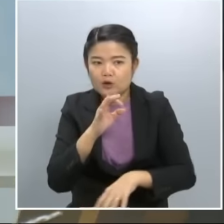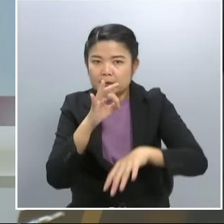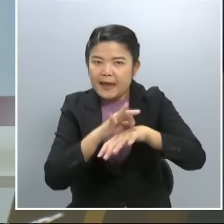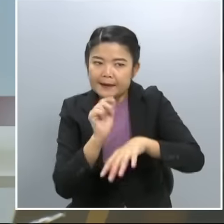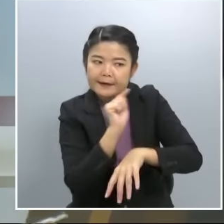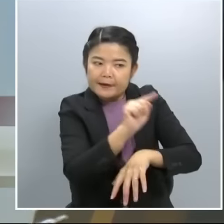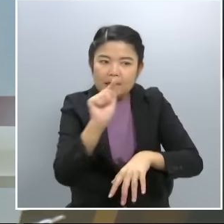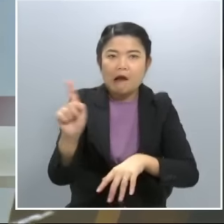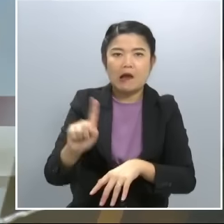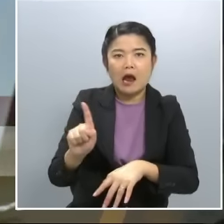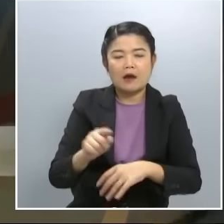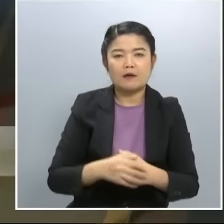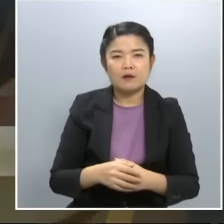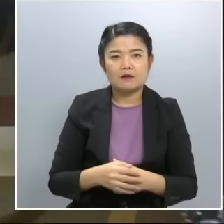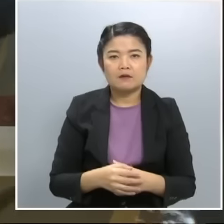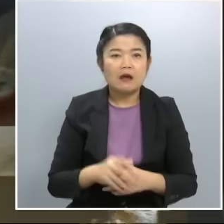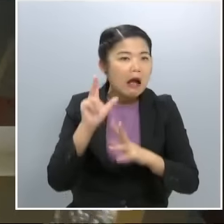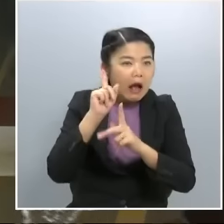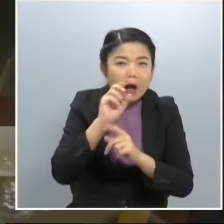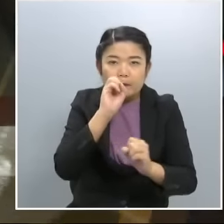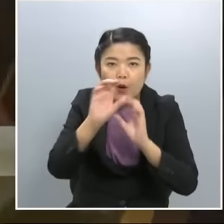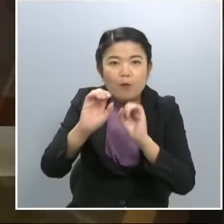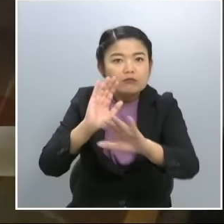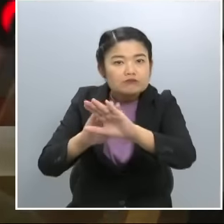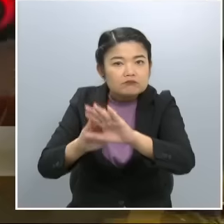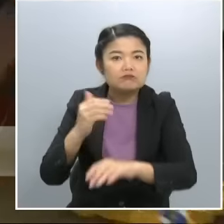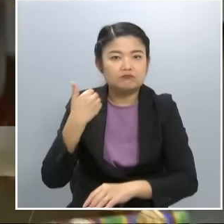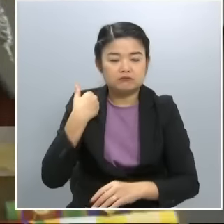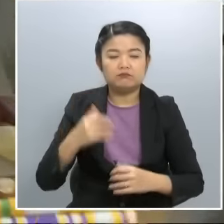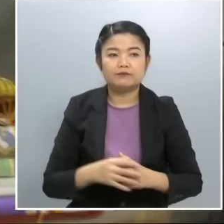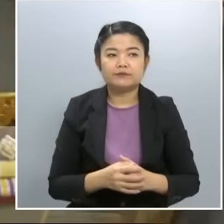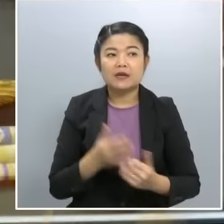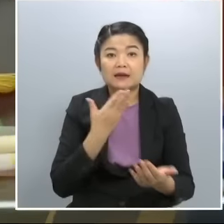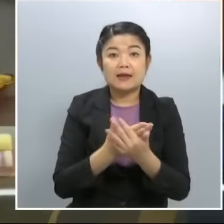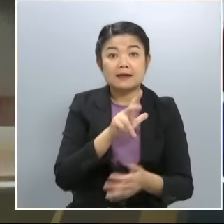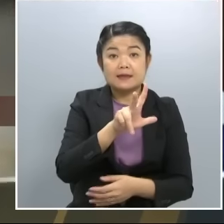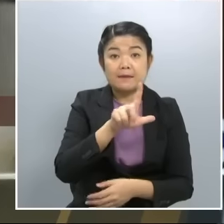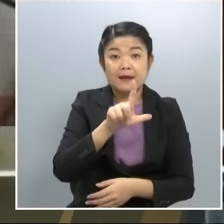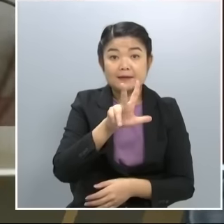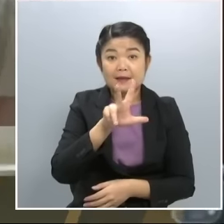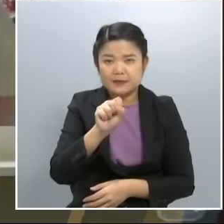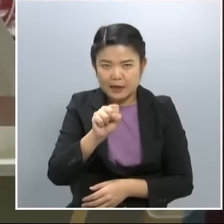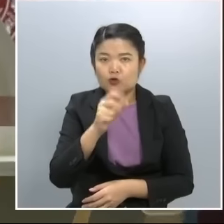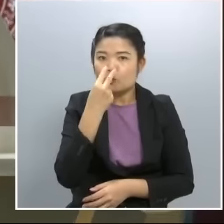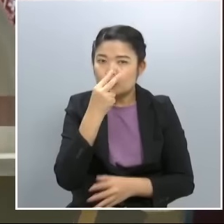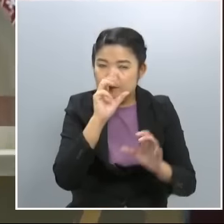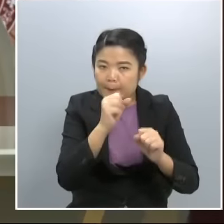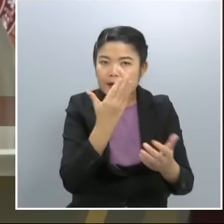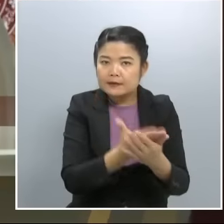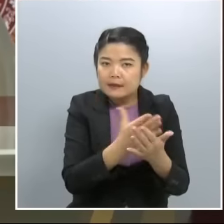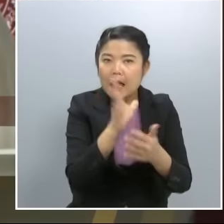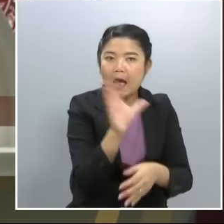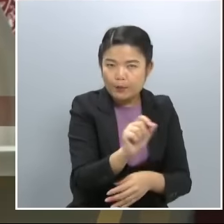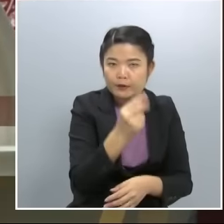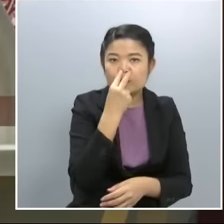จะรู้ได้ังไงใช่ใช่ค่ะหรือแจ้งข่าวต่างๆอ่ะนั่นก็แปลว่าเงิน 3ล้าน 3ที่มาที่ไปก็ต้องไล่เส้นทางเงินเหมือนกัน